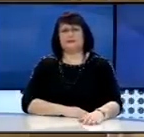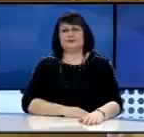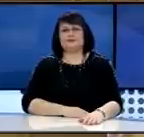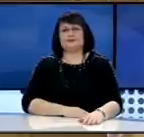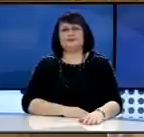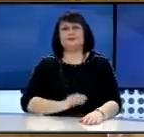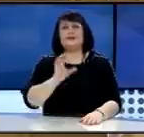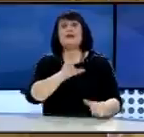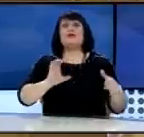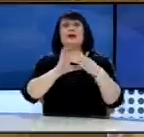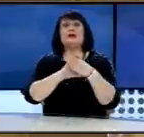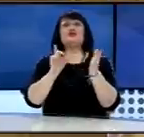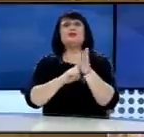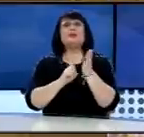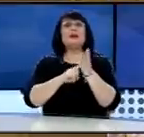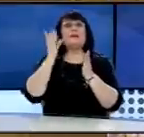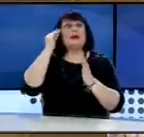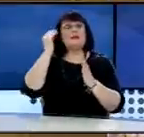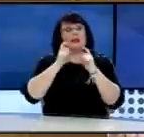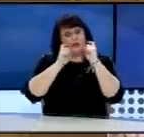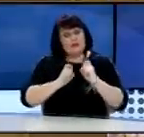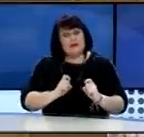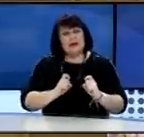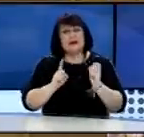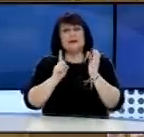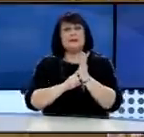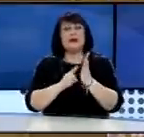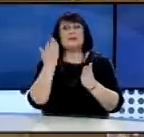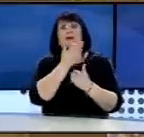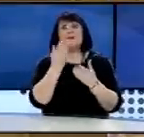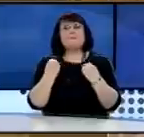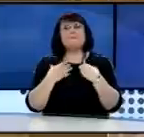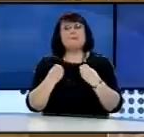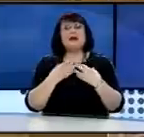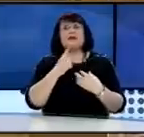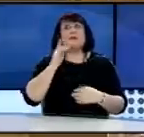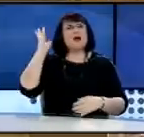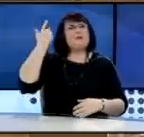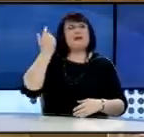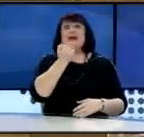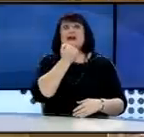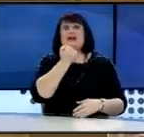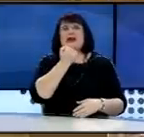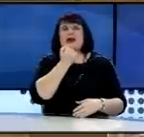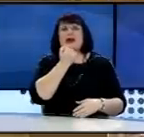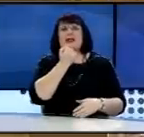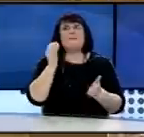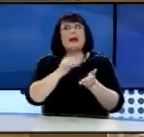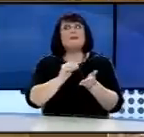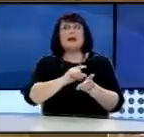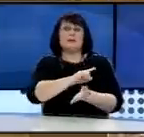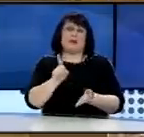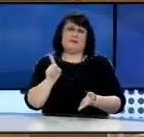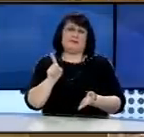Οφείλει λοιπόν η Ευρωπαϊκή Ένωση να μάθει και να διδαχτεί από τα λάθη του παρελθόντος και όχι να τα